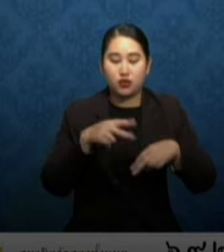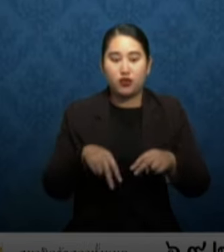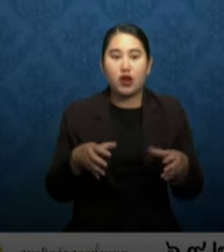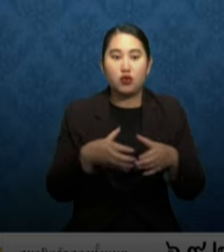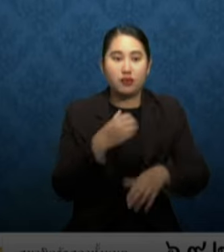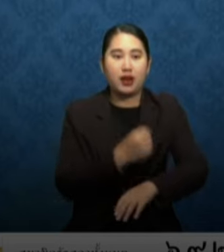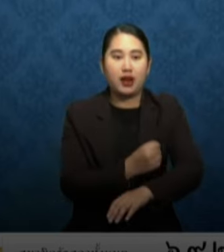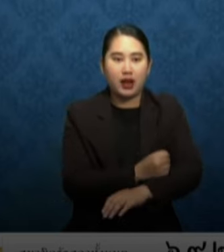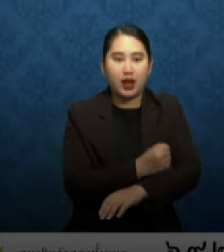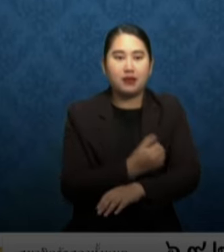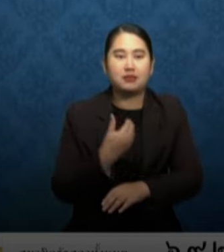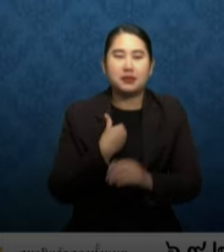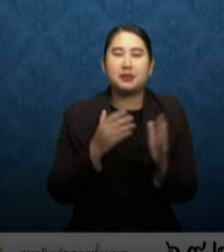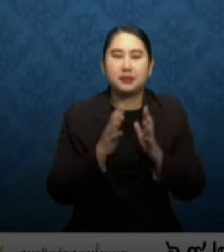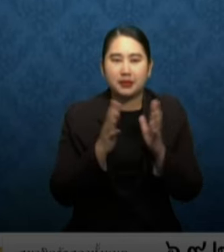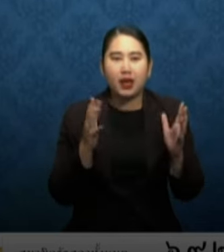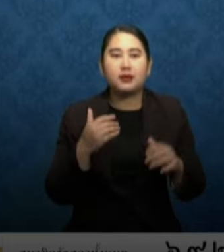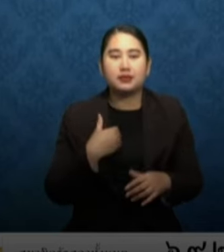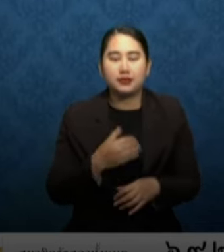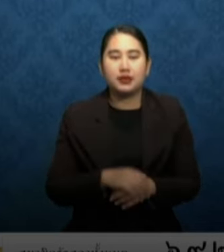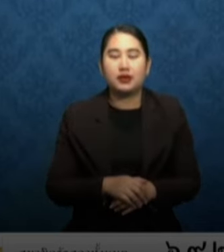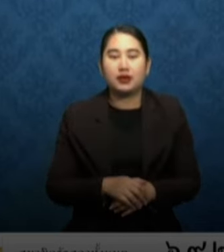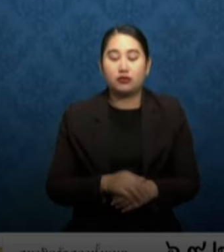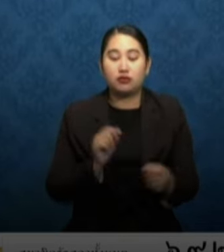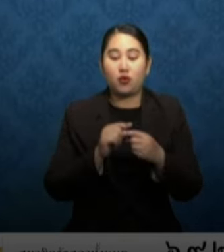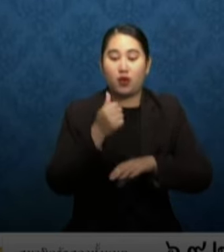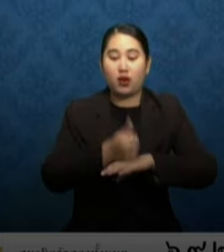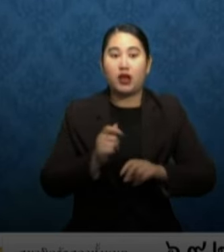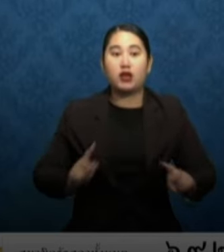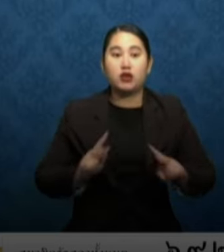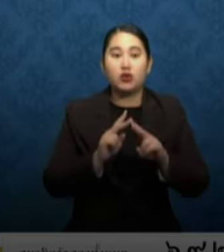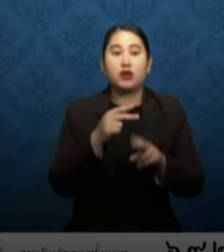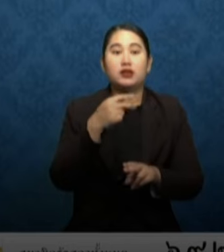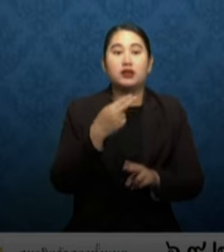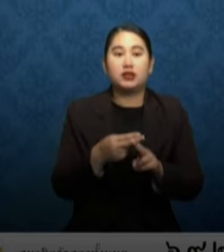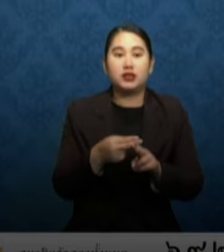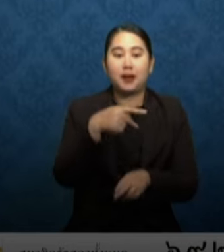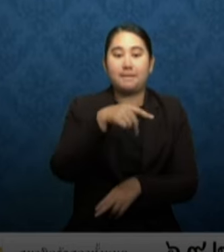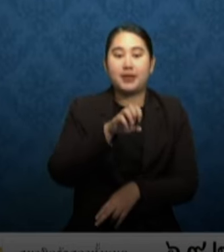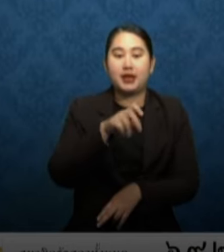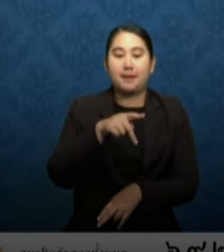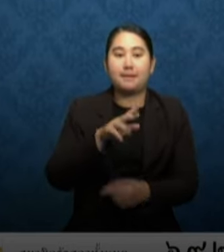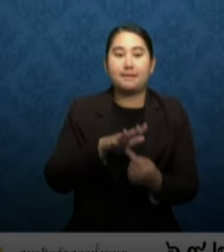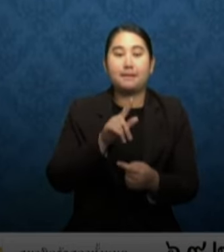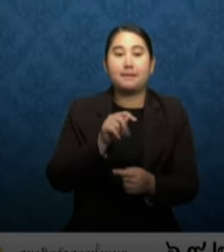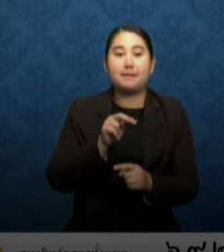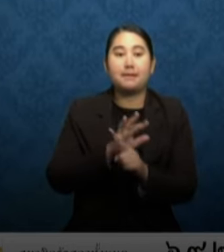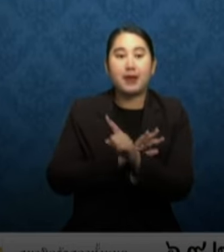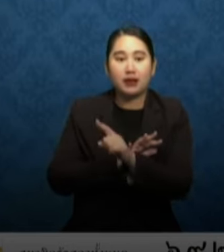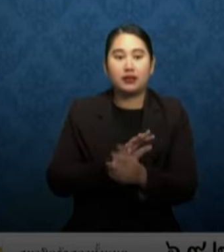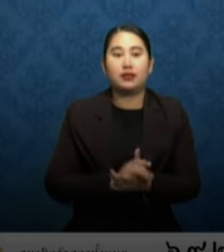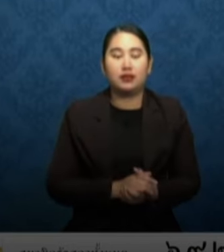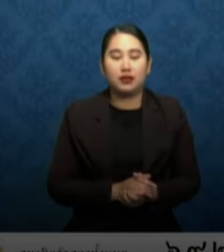งานอีกมากในช่วงที่มีรัฐมนตรีชื่อพิพัฒน์รัฐกิจประการซึ่งแนวทาง